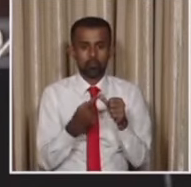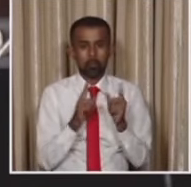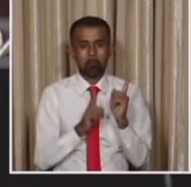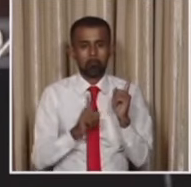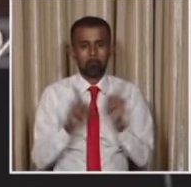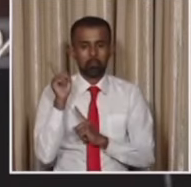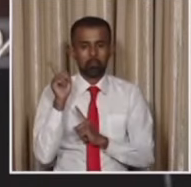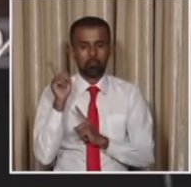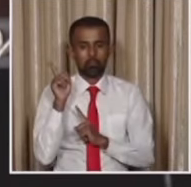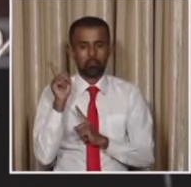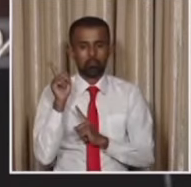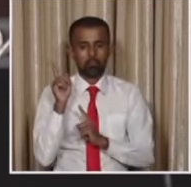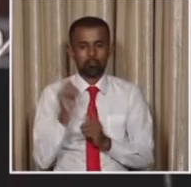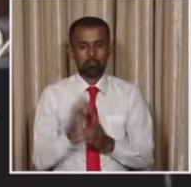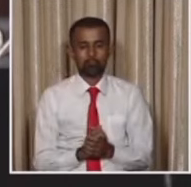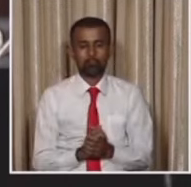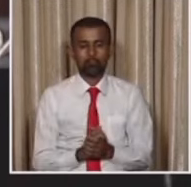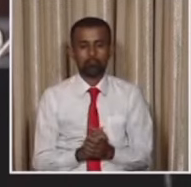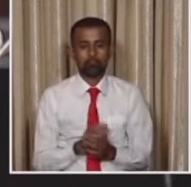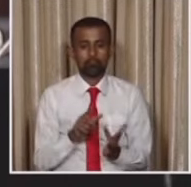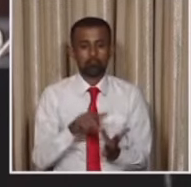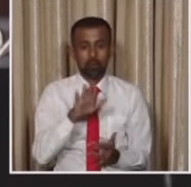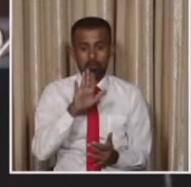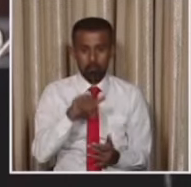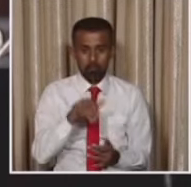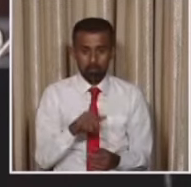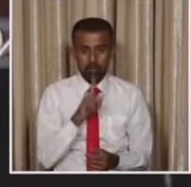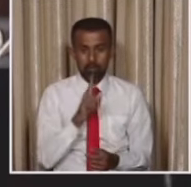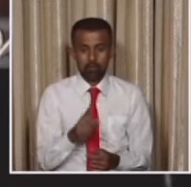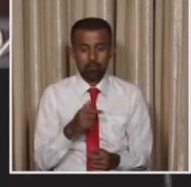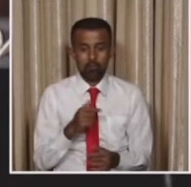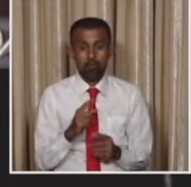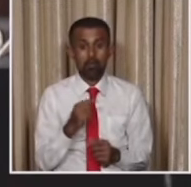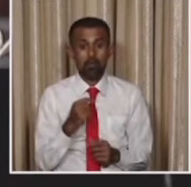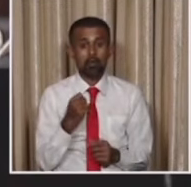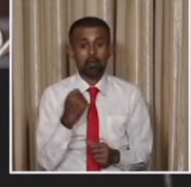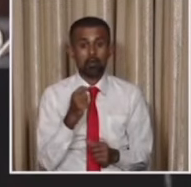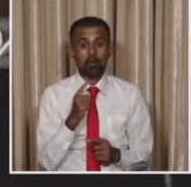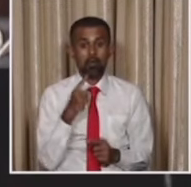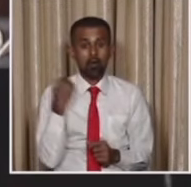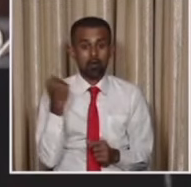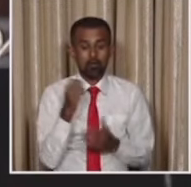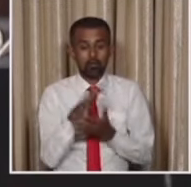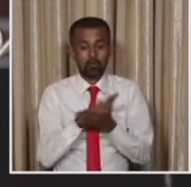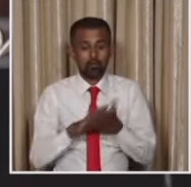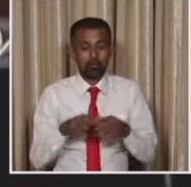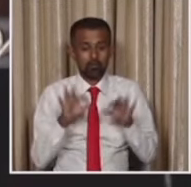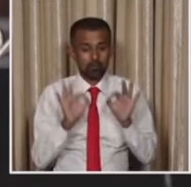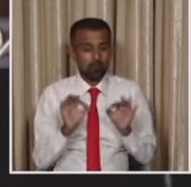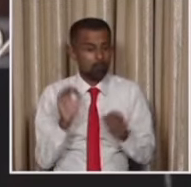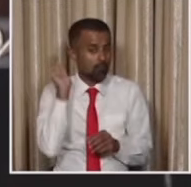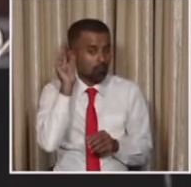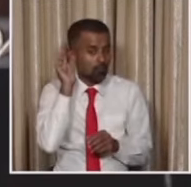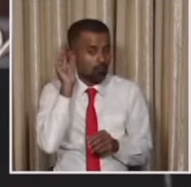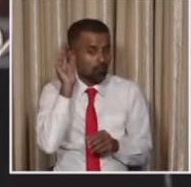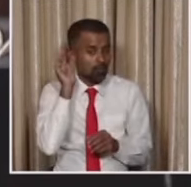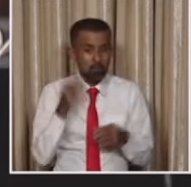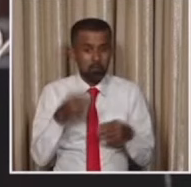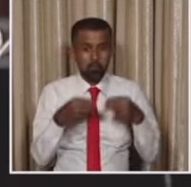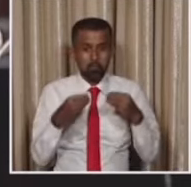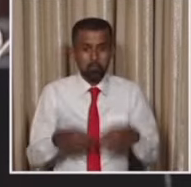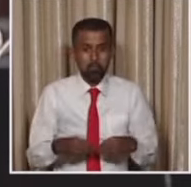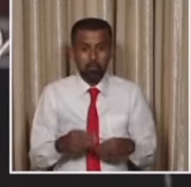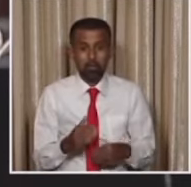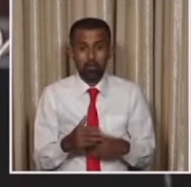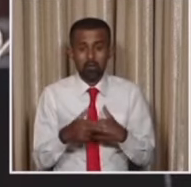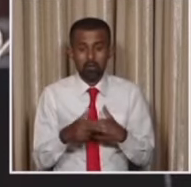හැරලා තියෙනවා. මම එතුමට ආරාධනා කරනවා මගේ කතාවට අවධානයෙන් සවන් දෙන්න කියලා. පාඩු ලැබීම